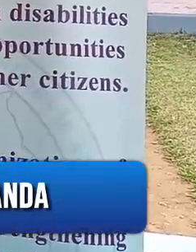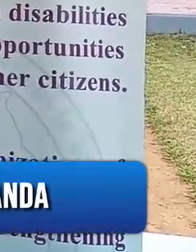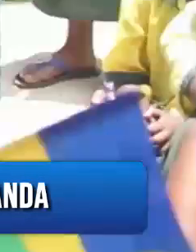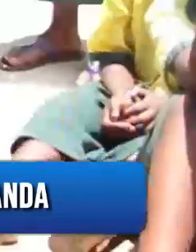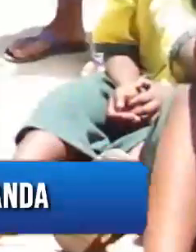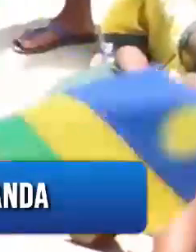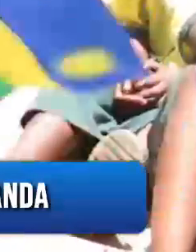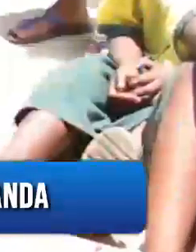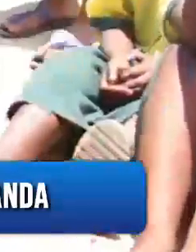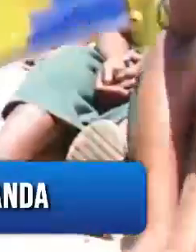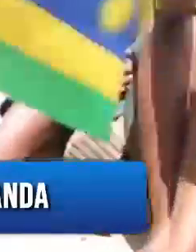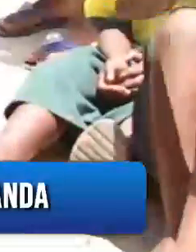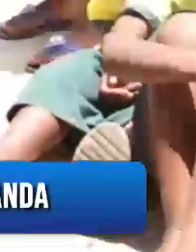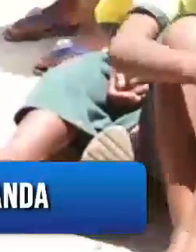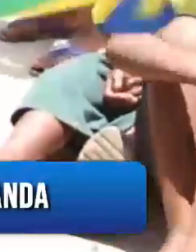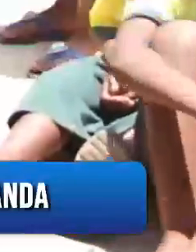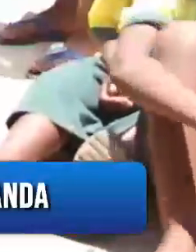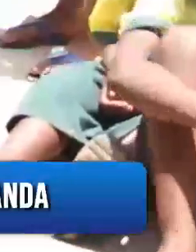batuye, banyura